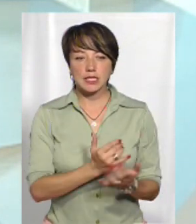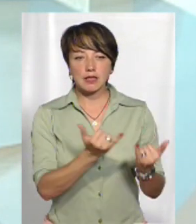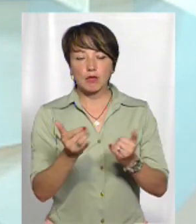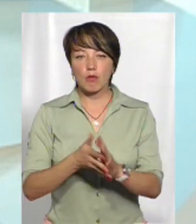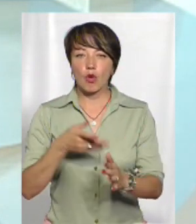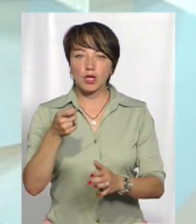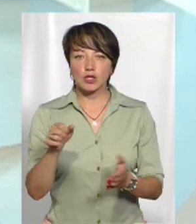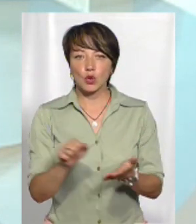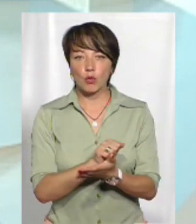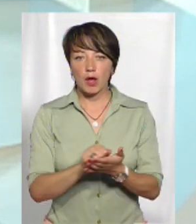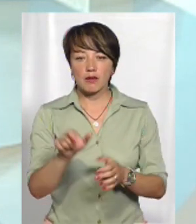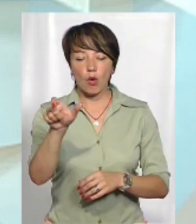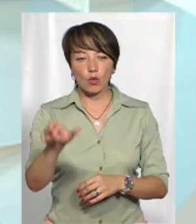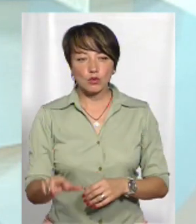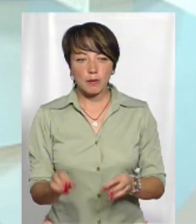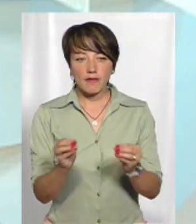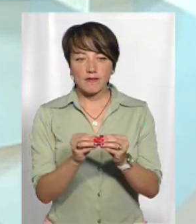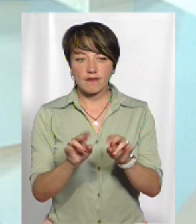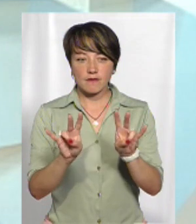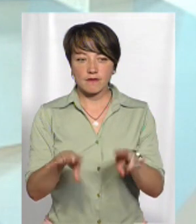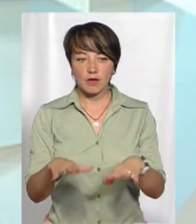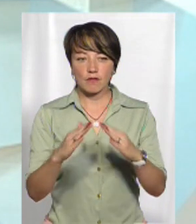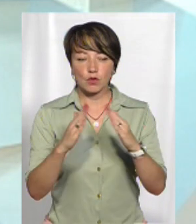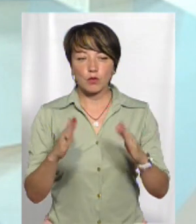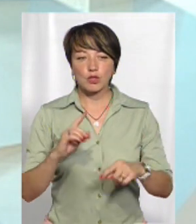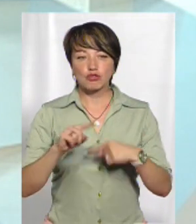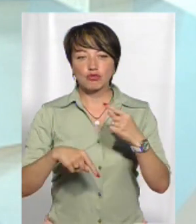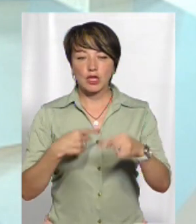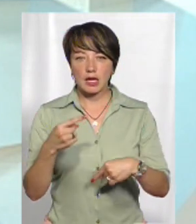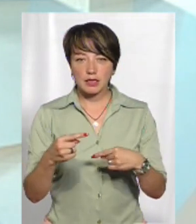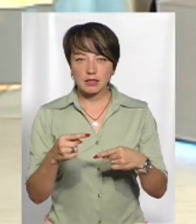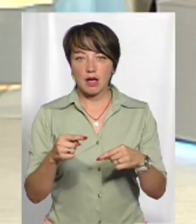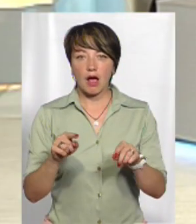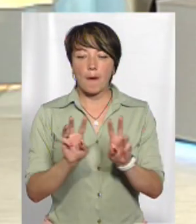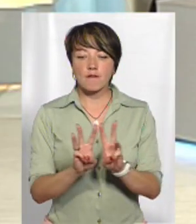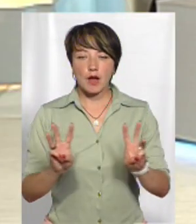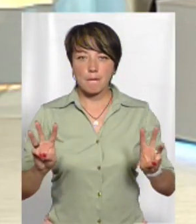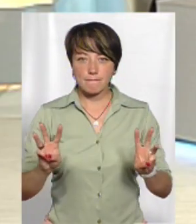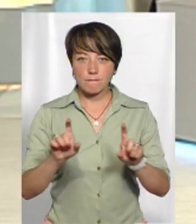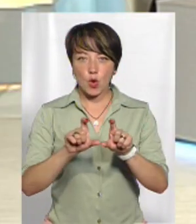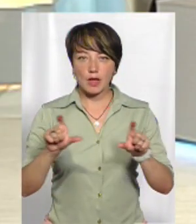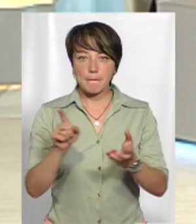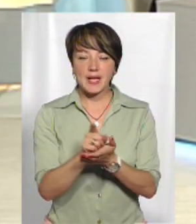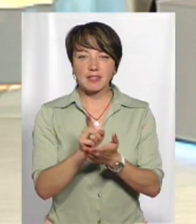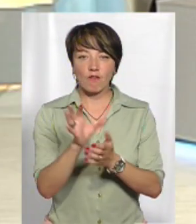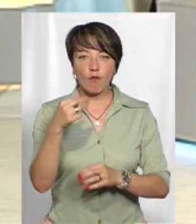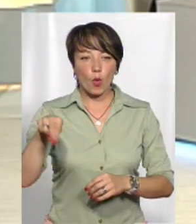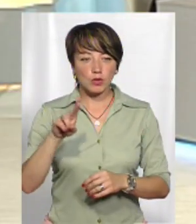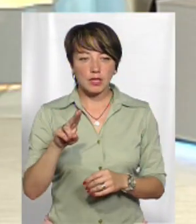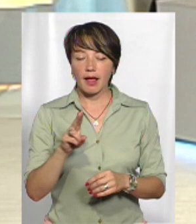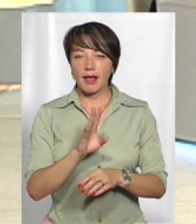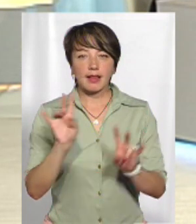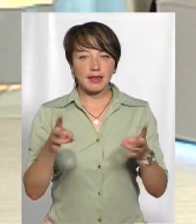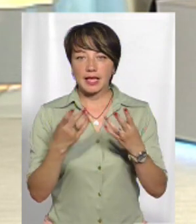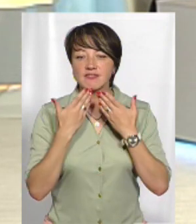це подача документів особою, не виходячи з дому, через веб-портал Пенсійного фонду, не